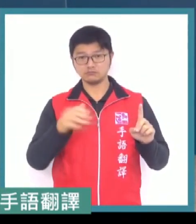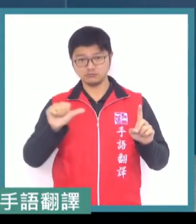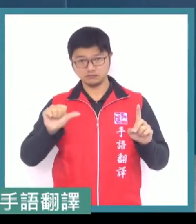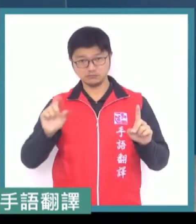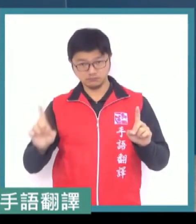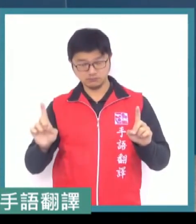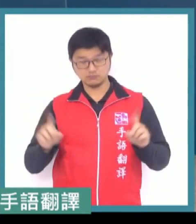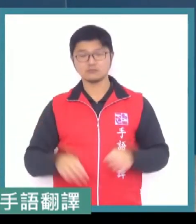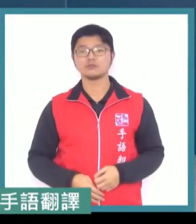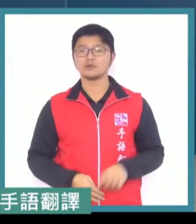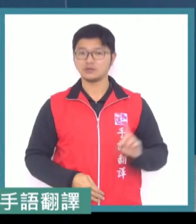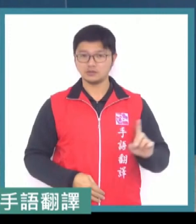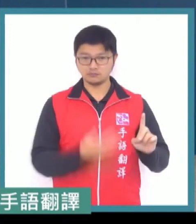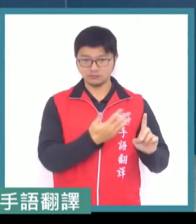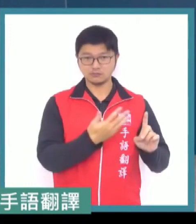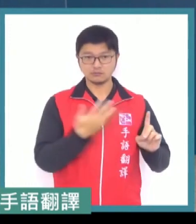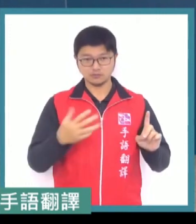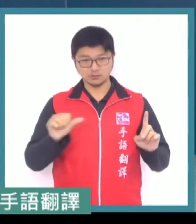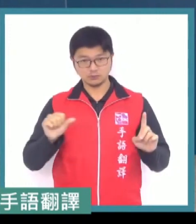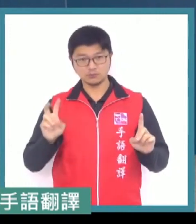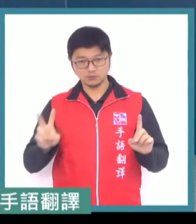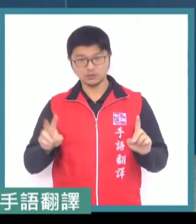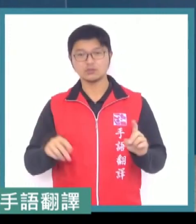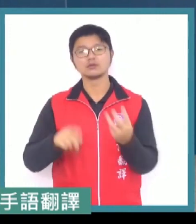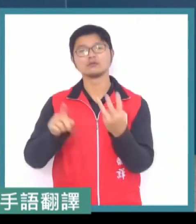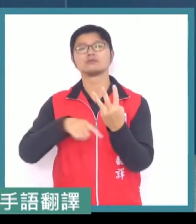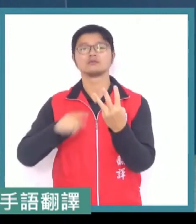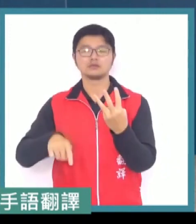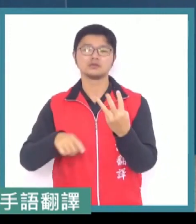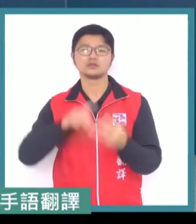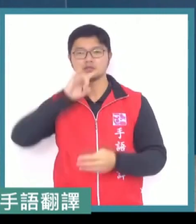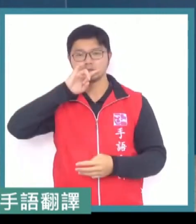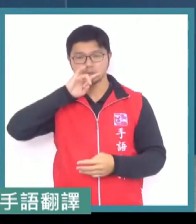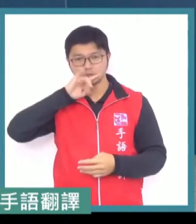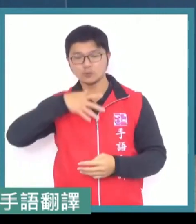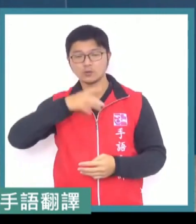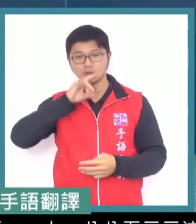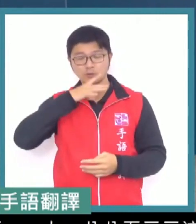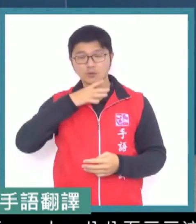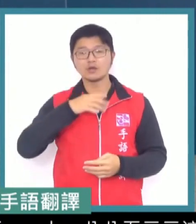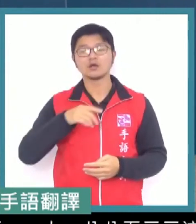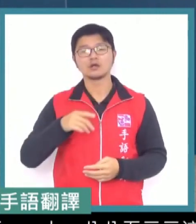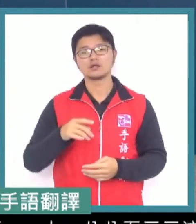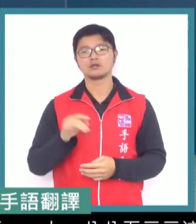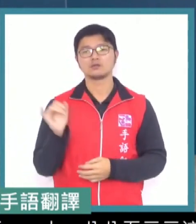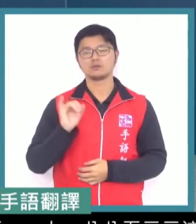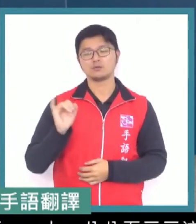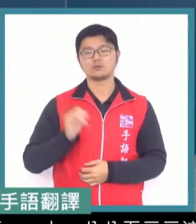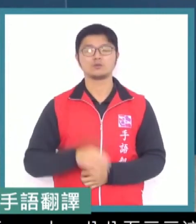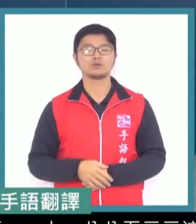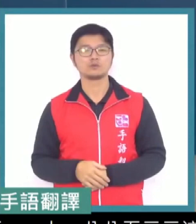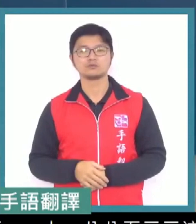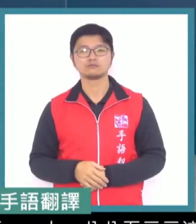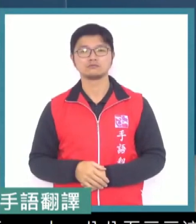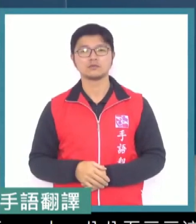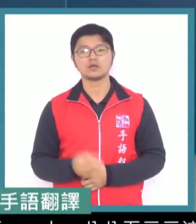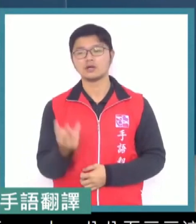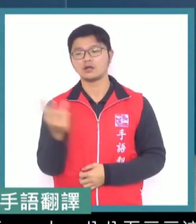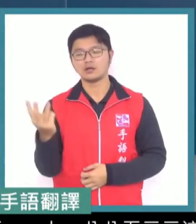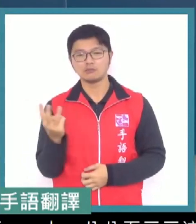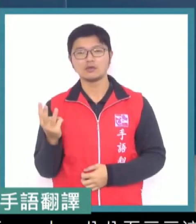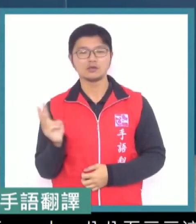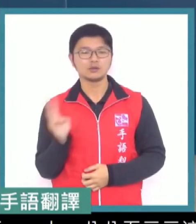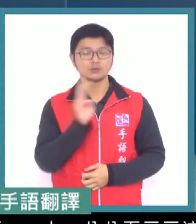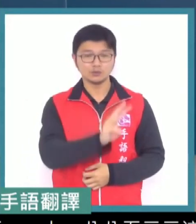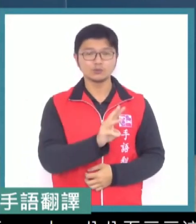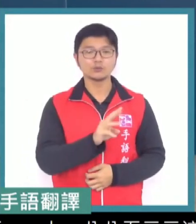18851、18852。这3位都是越南籍的这个女性，那她同行去美甲这